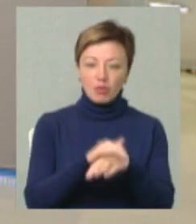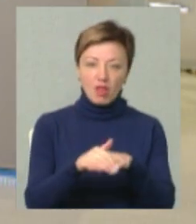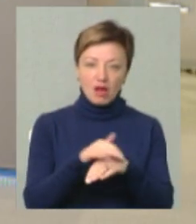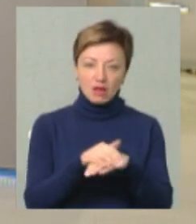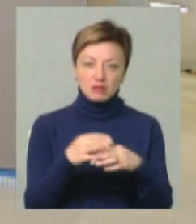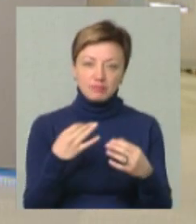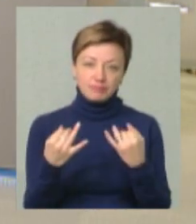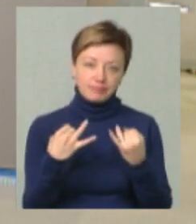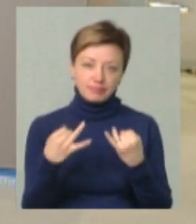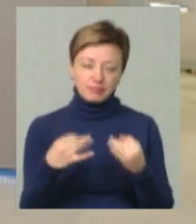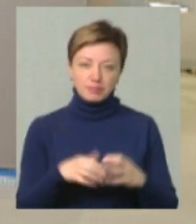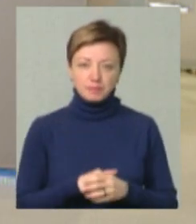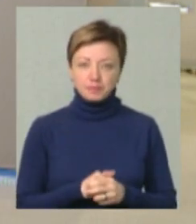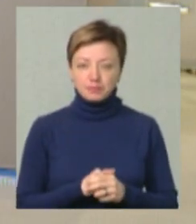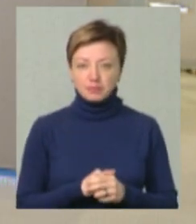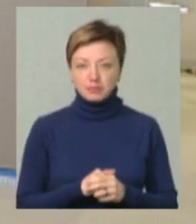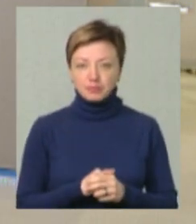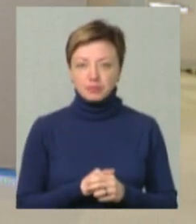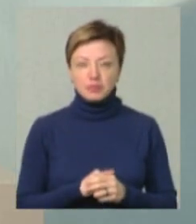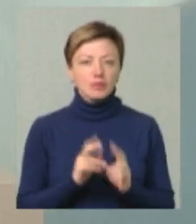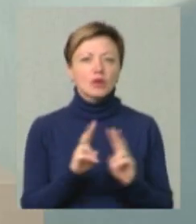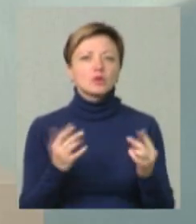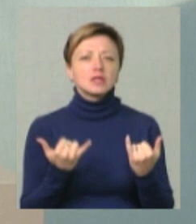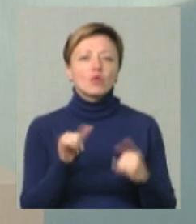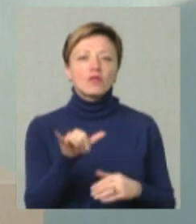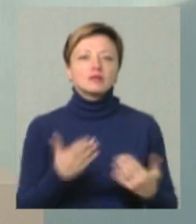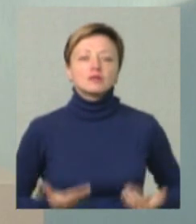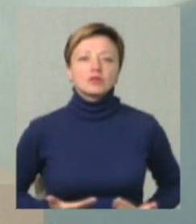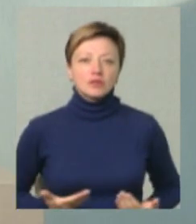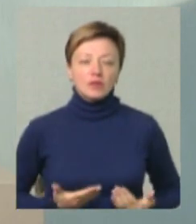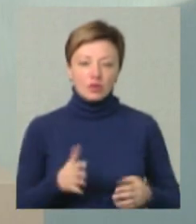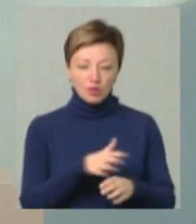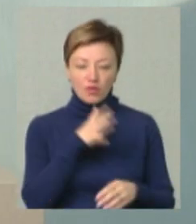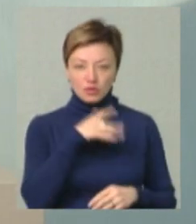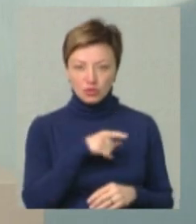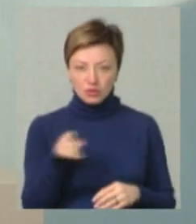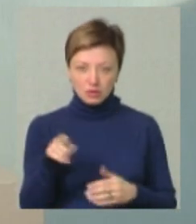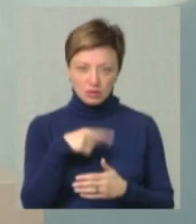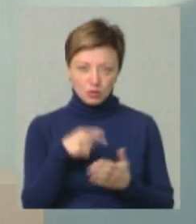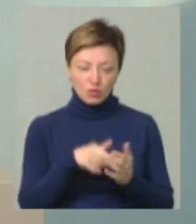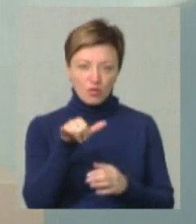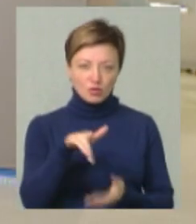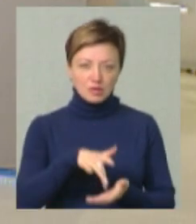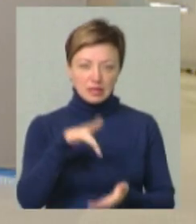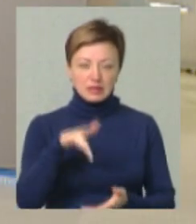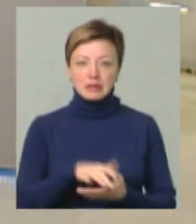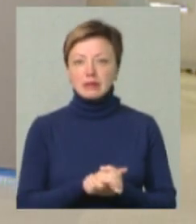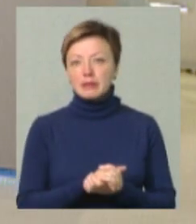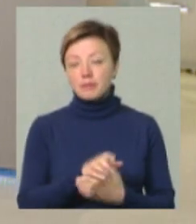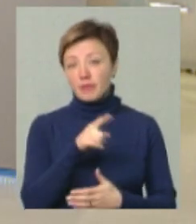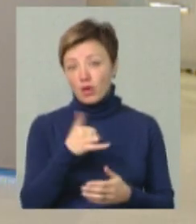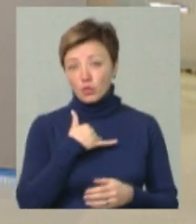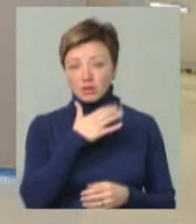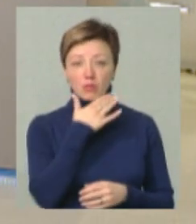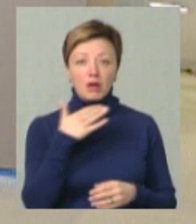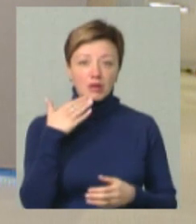погладити, поспілкуватися. Хто зараз у вас проживає вже тривалий час у вашому центрі реабілітації? Ну, у нас багато